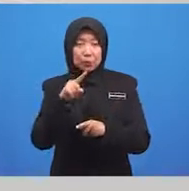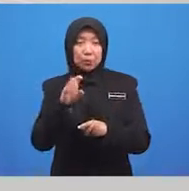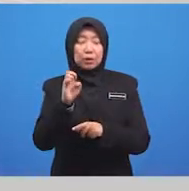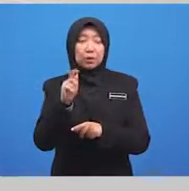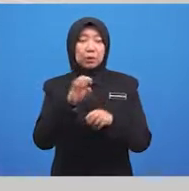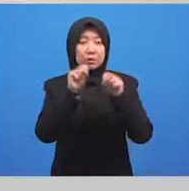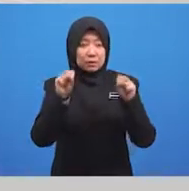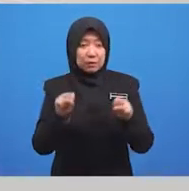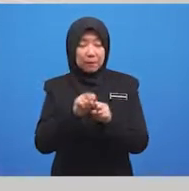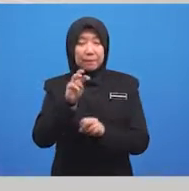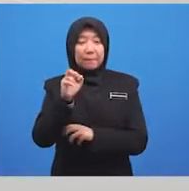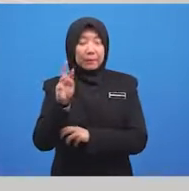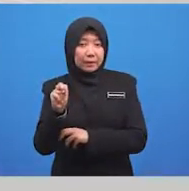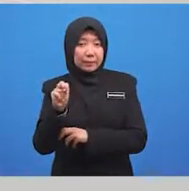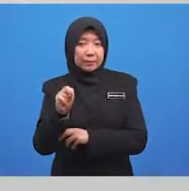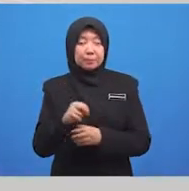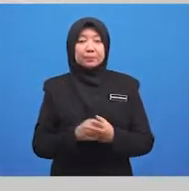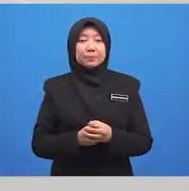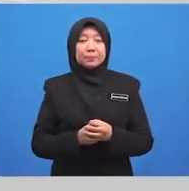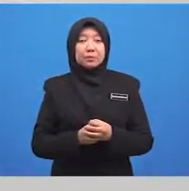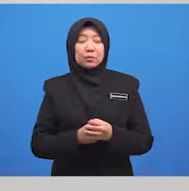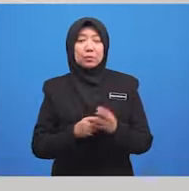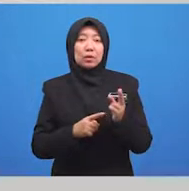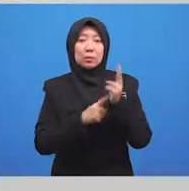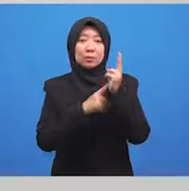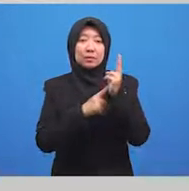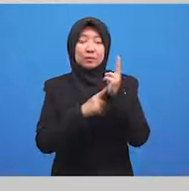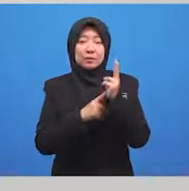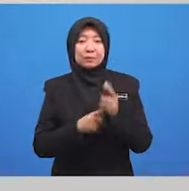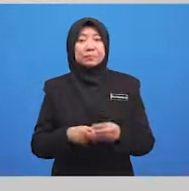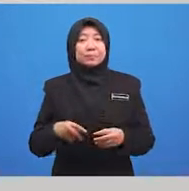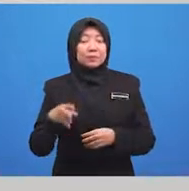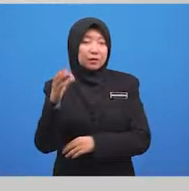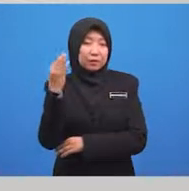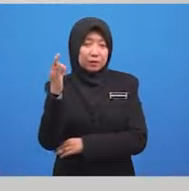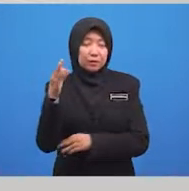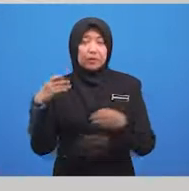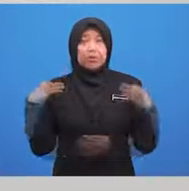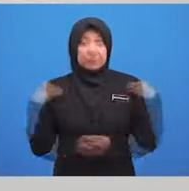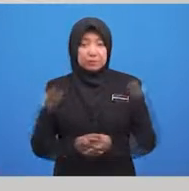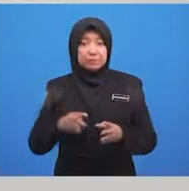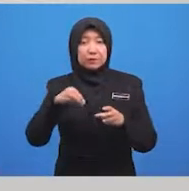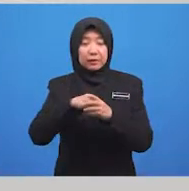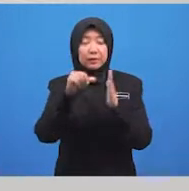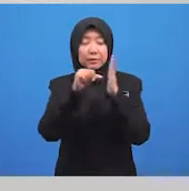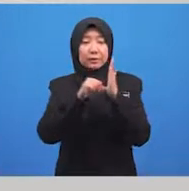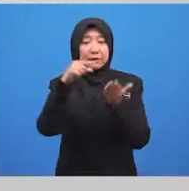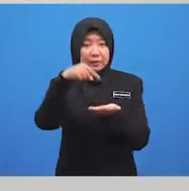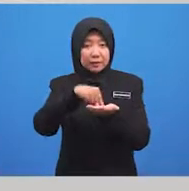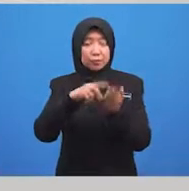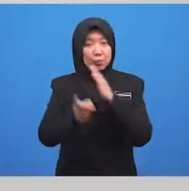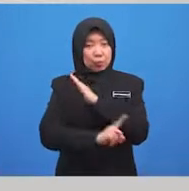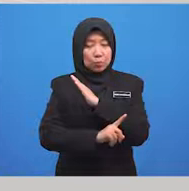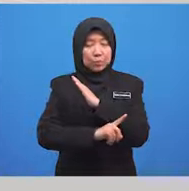marin, terutamanya terumbu karang, flora serta fauna. Dalam akta ini, hukuman